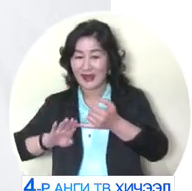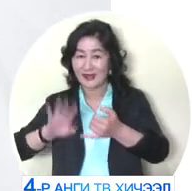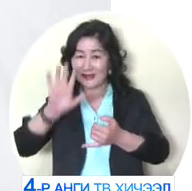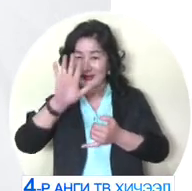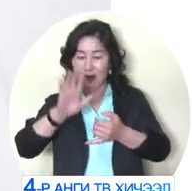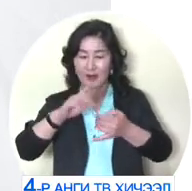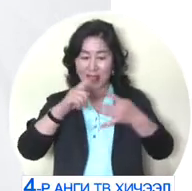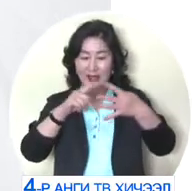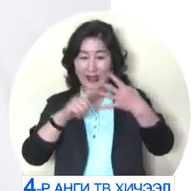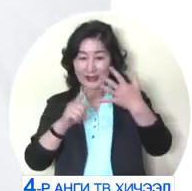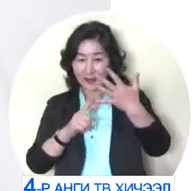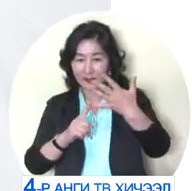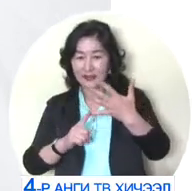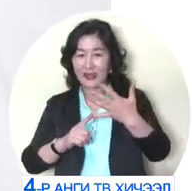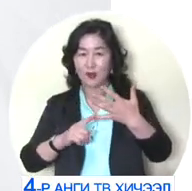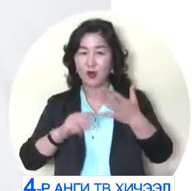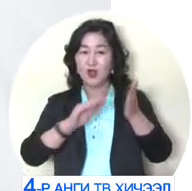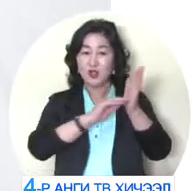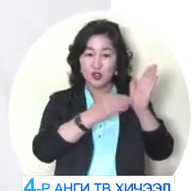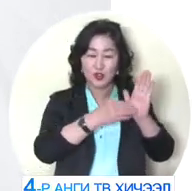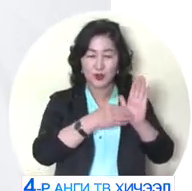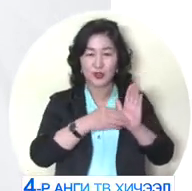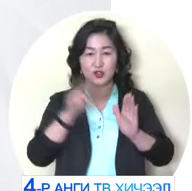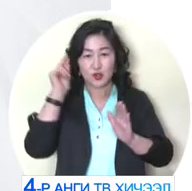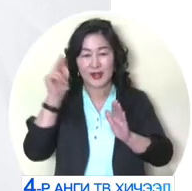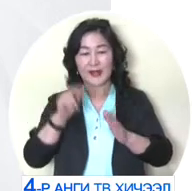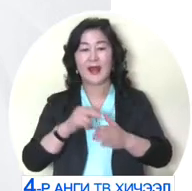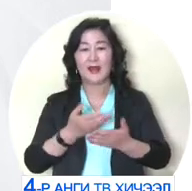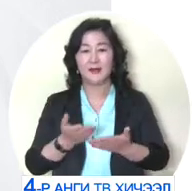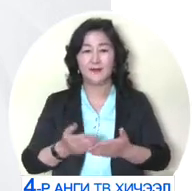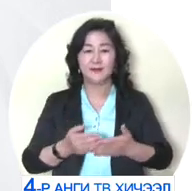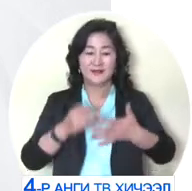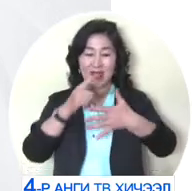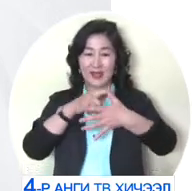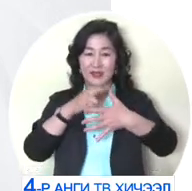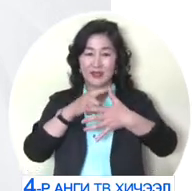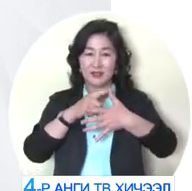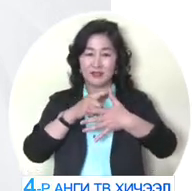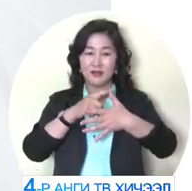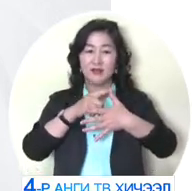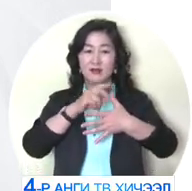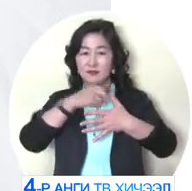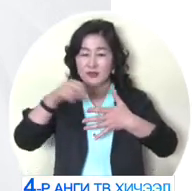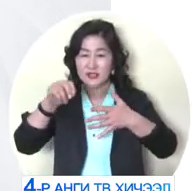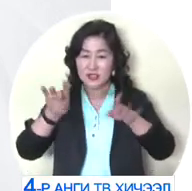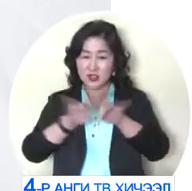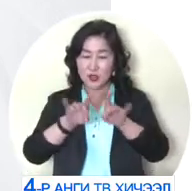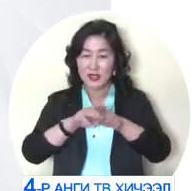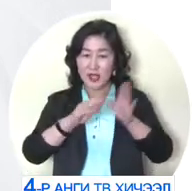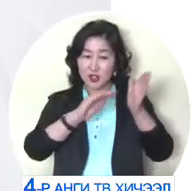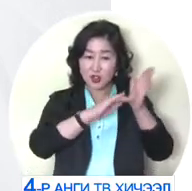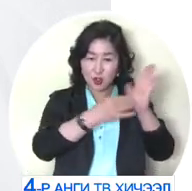дагуу төлөвлөөрэй та бүхэн. За нэгдүгээр бичих зүйлээ төлөвлөнө. Хоёрдугаарт бичих сэдвийнхээ